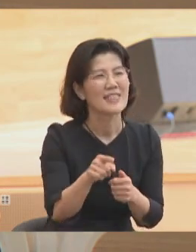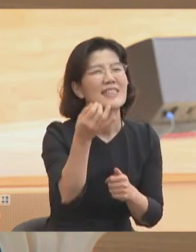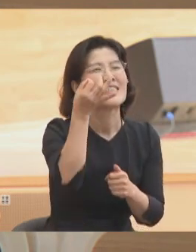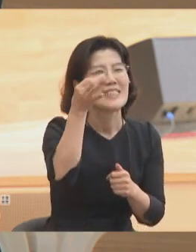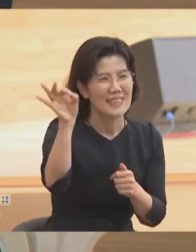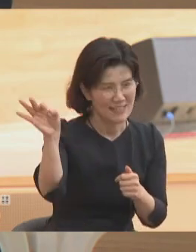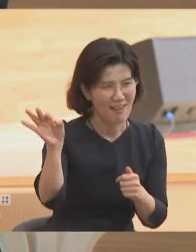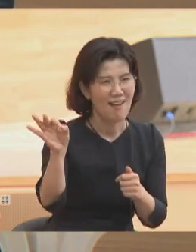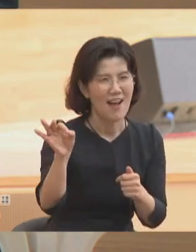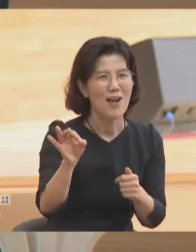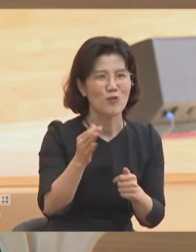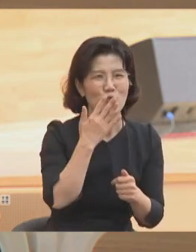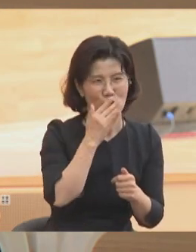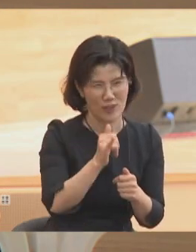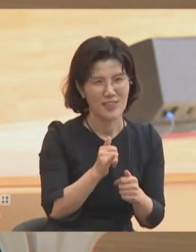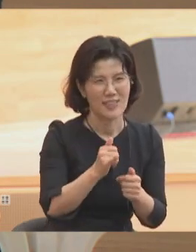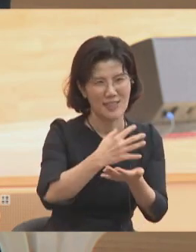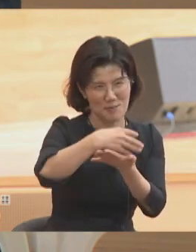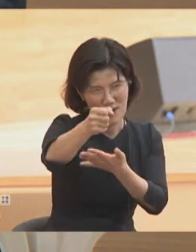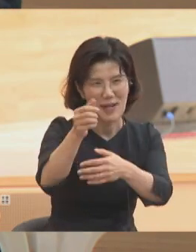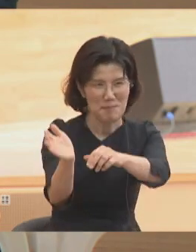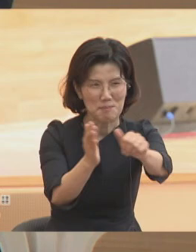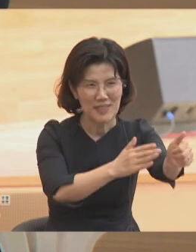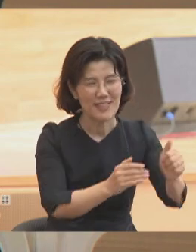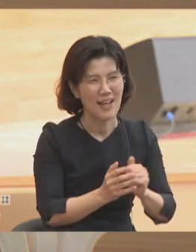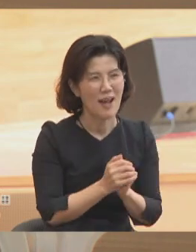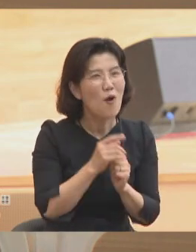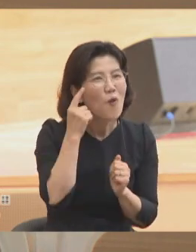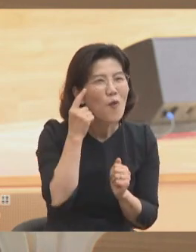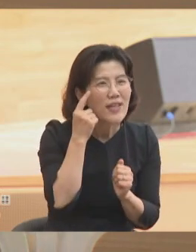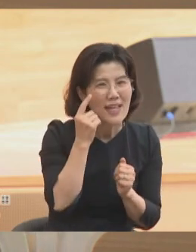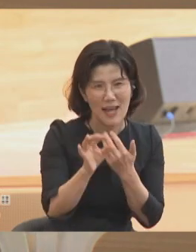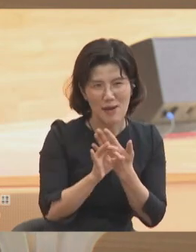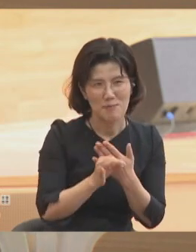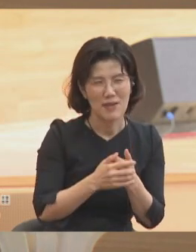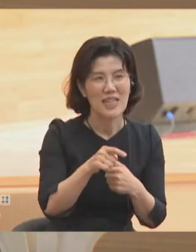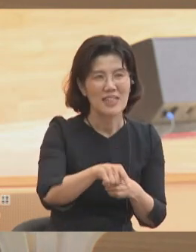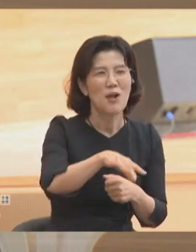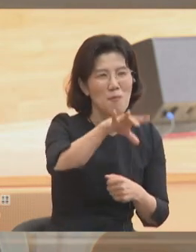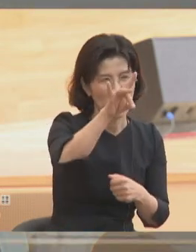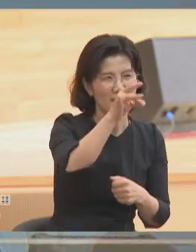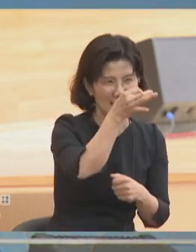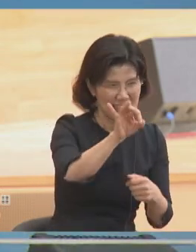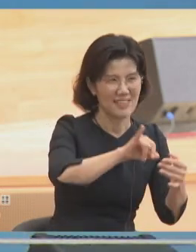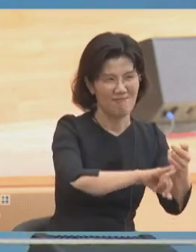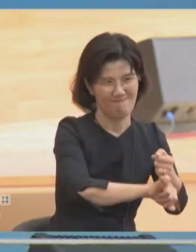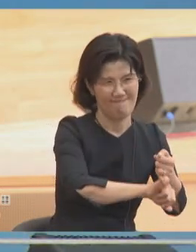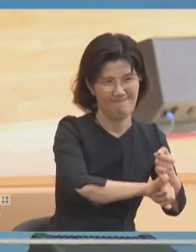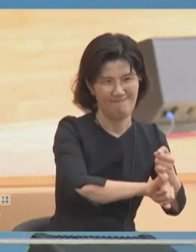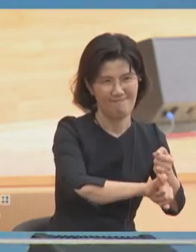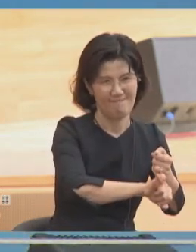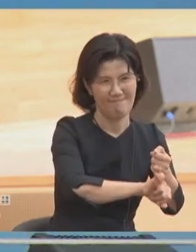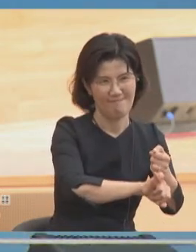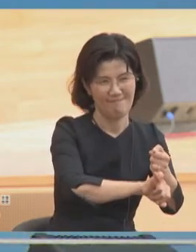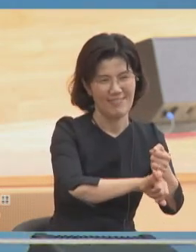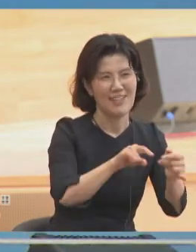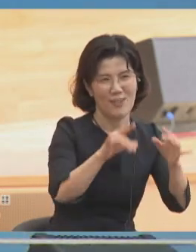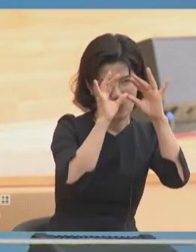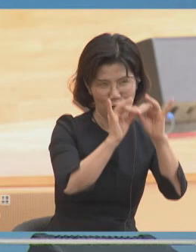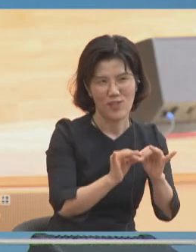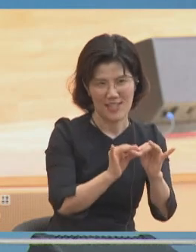은혜가 저와 여러분데 있기를 축복합니다 왜 그까 이을 해야지만